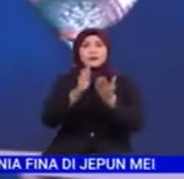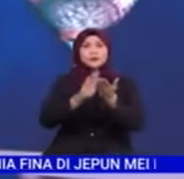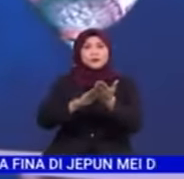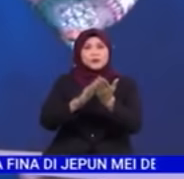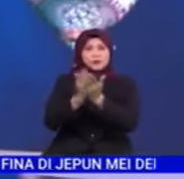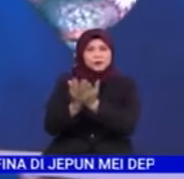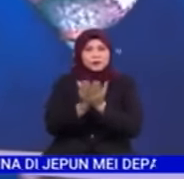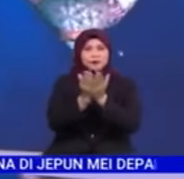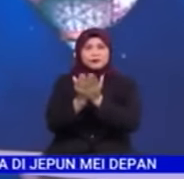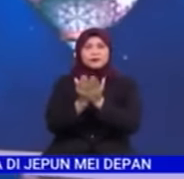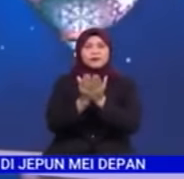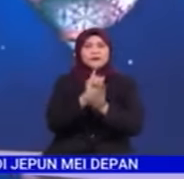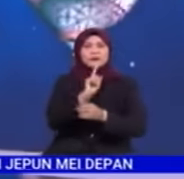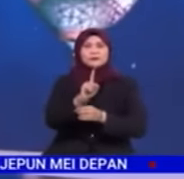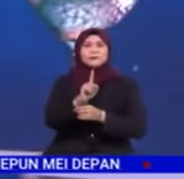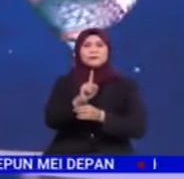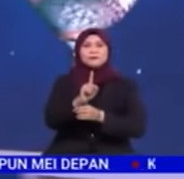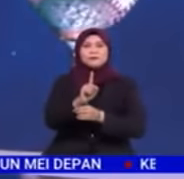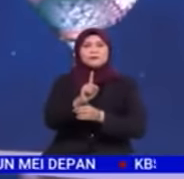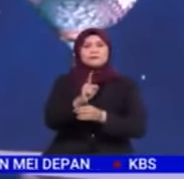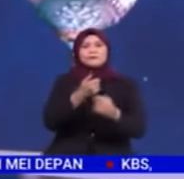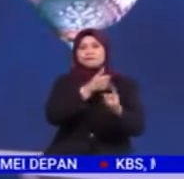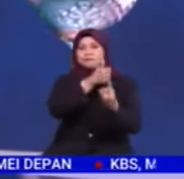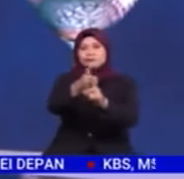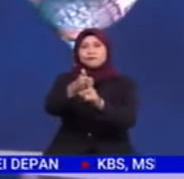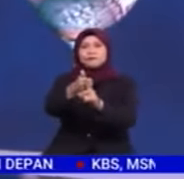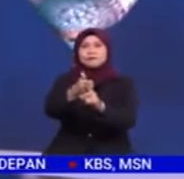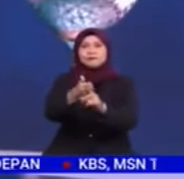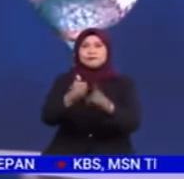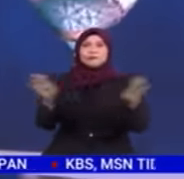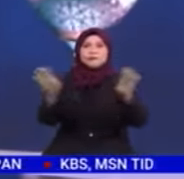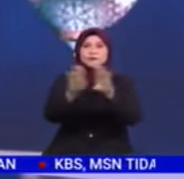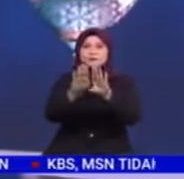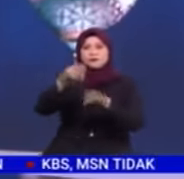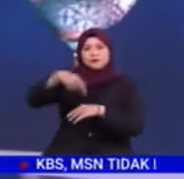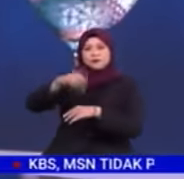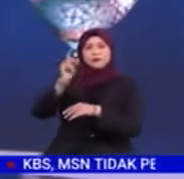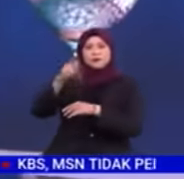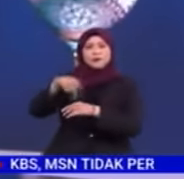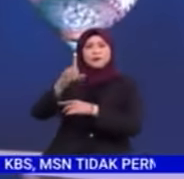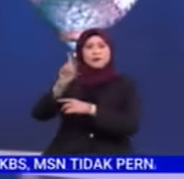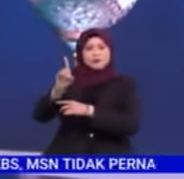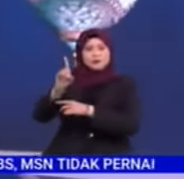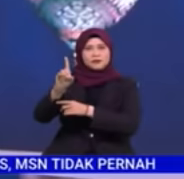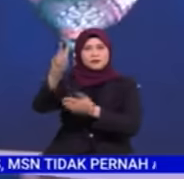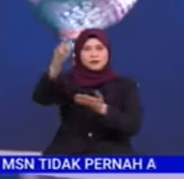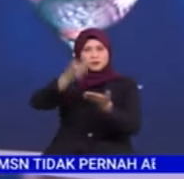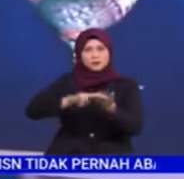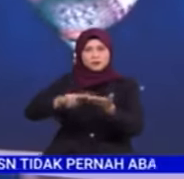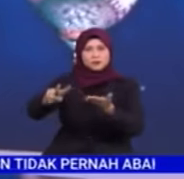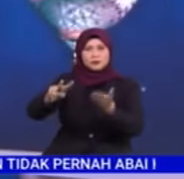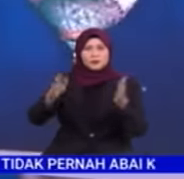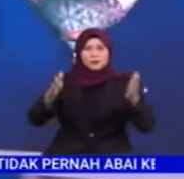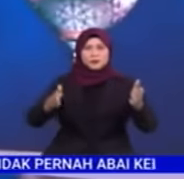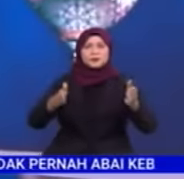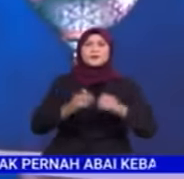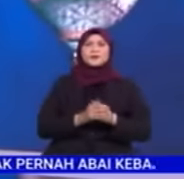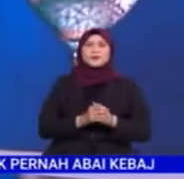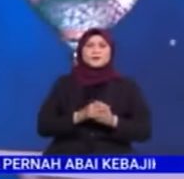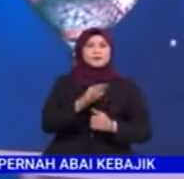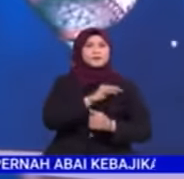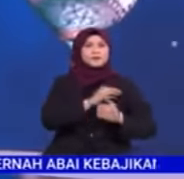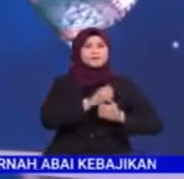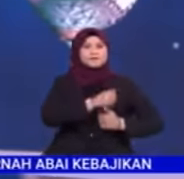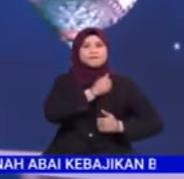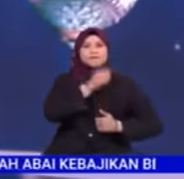sauna merah jantan dikatakan perintah kolon pergerakan diperketat cantik fpd selama dua minggu menteri keadaan